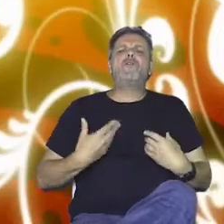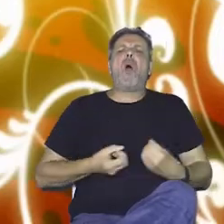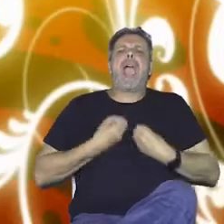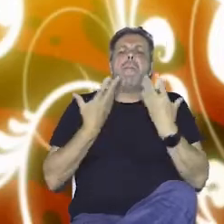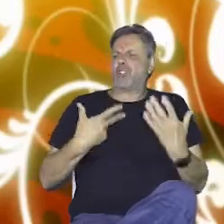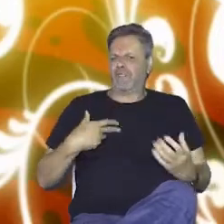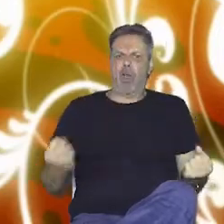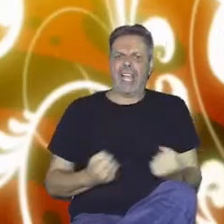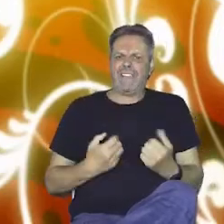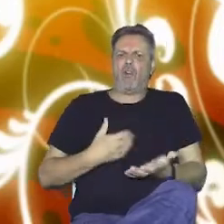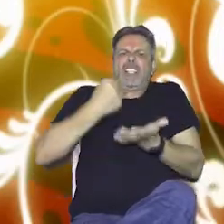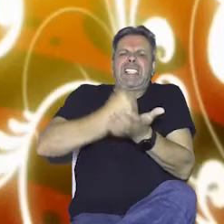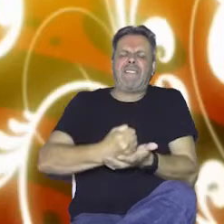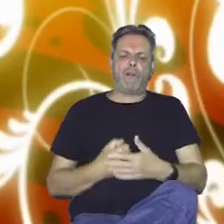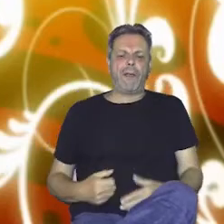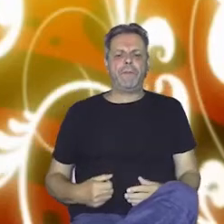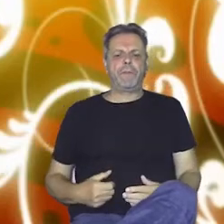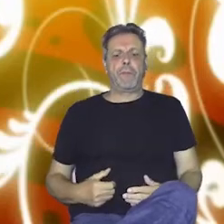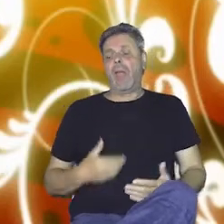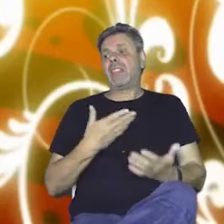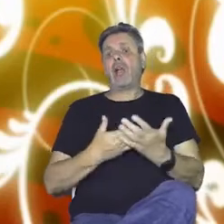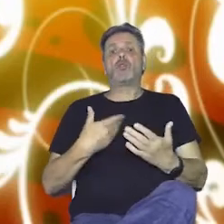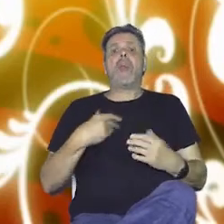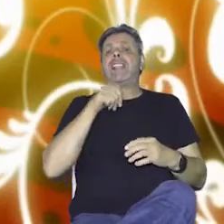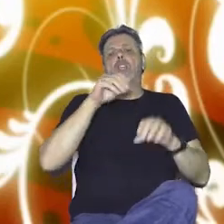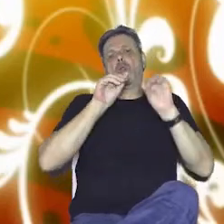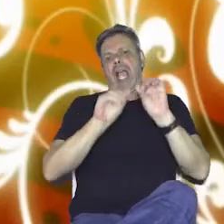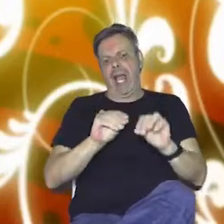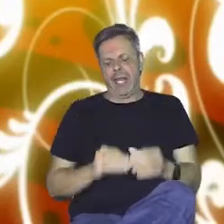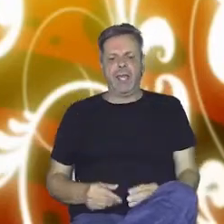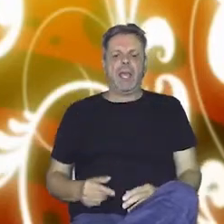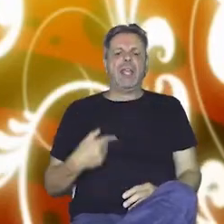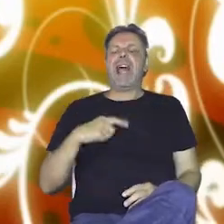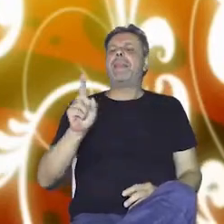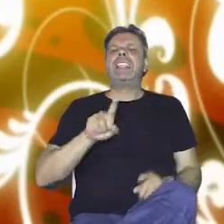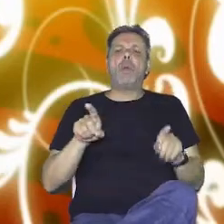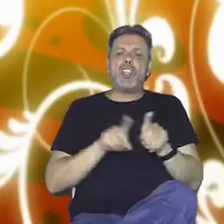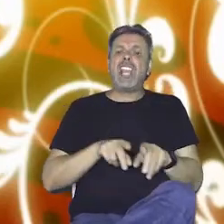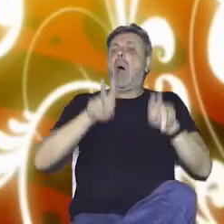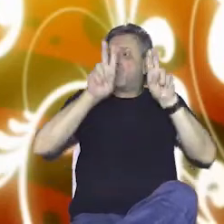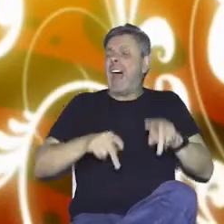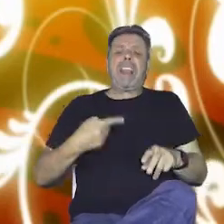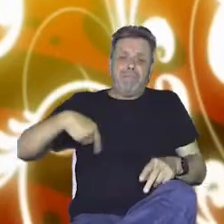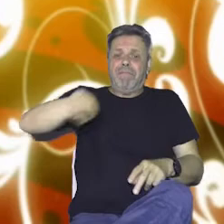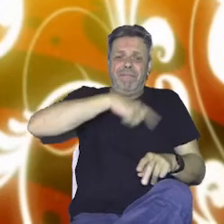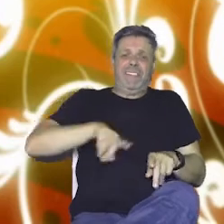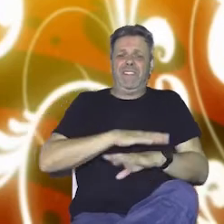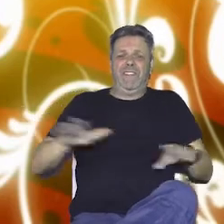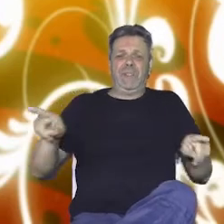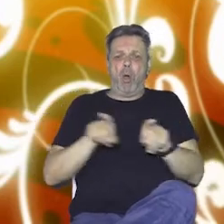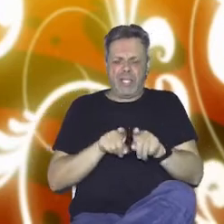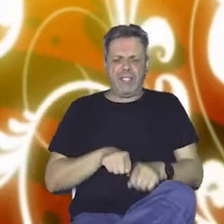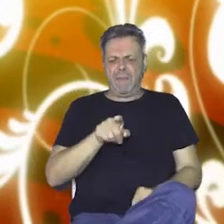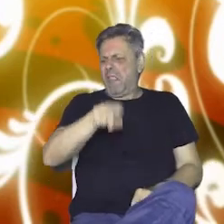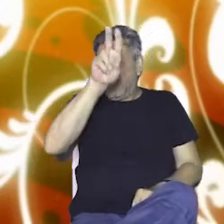aktivnosti, svoje stavove, jer su nas tako i odgajali da nismo isti, a u stvari smo isti. Ti sigurno